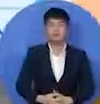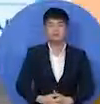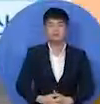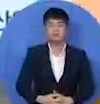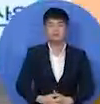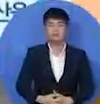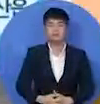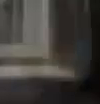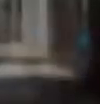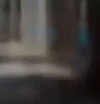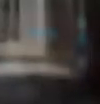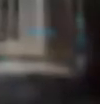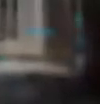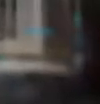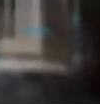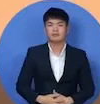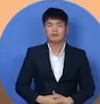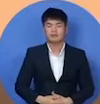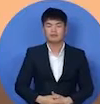있습니다.